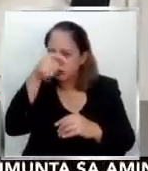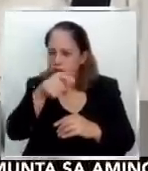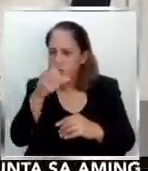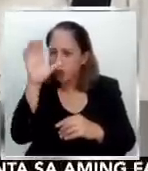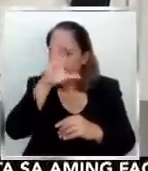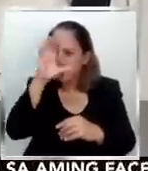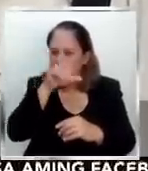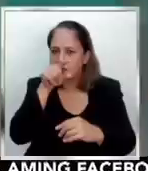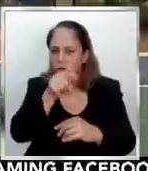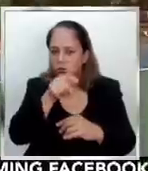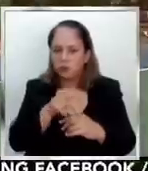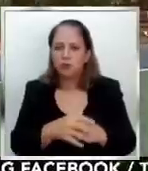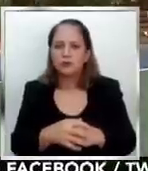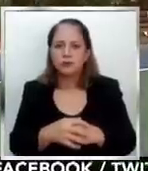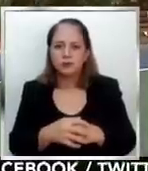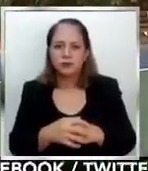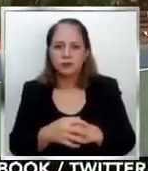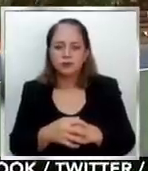namin.